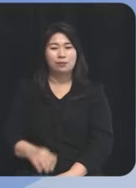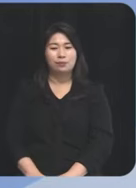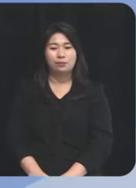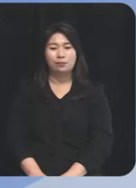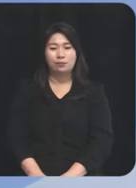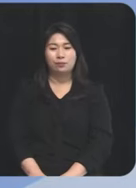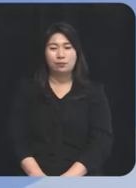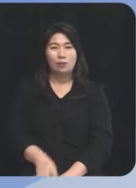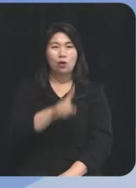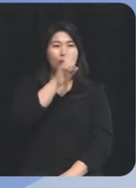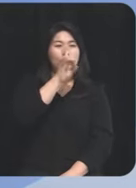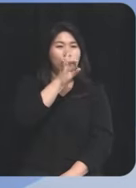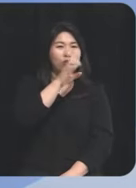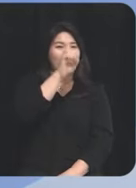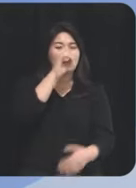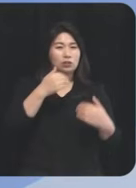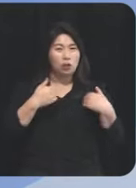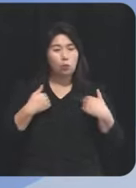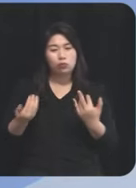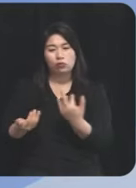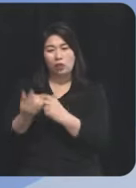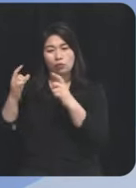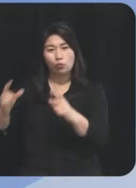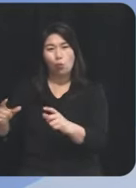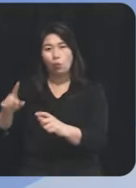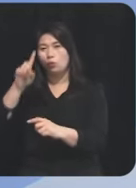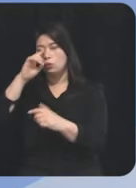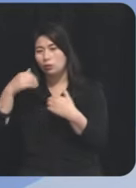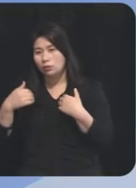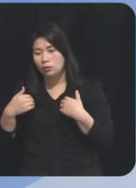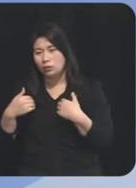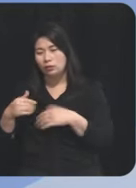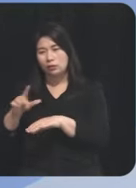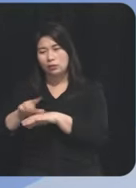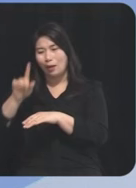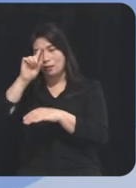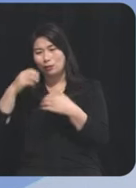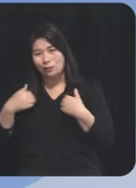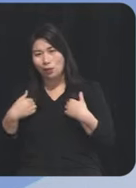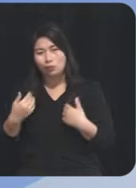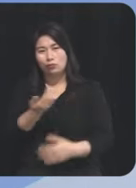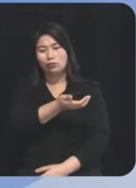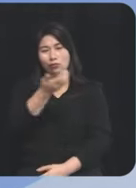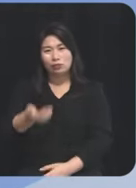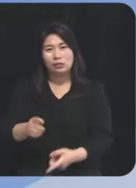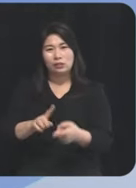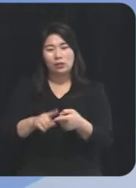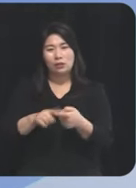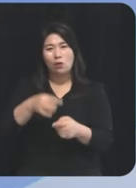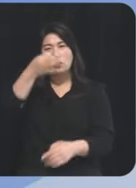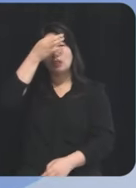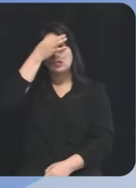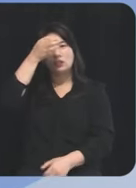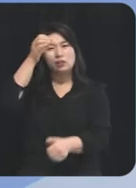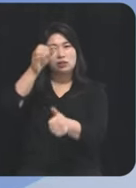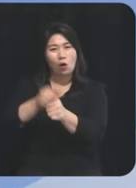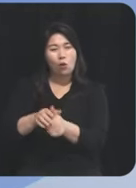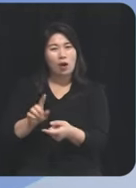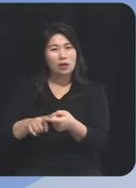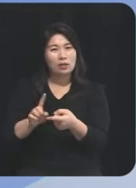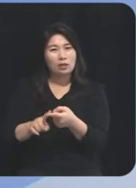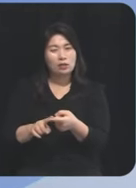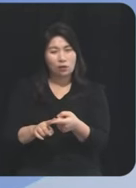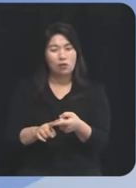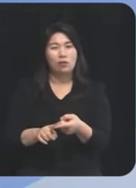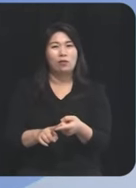중앙정부와 지방정부의 가교 역할을 JDC가 해내고 기능과 역할 측면에서 아까 고광철 후보님 좋은